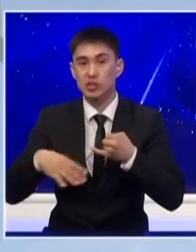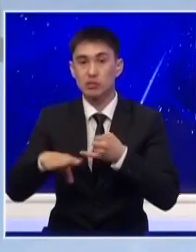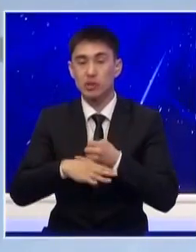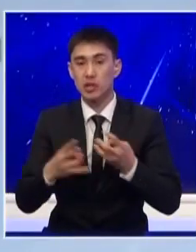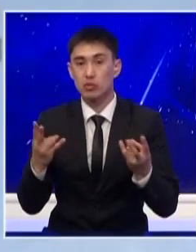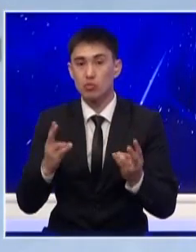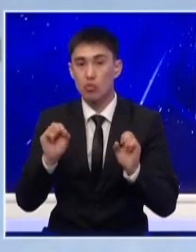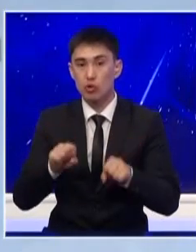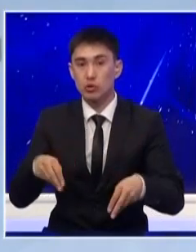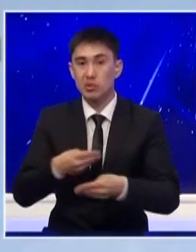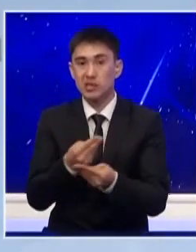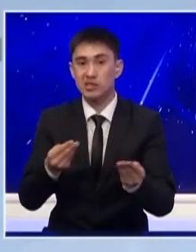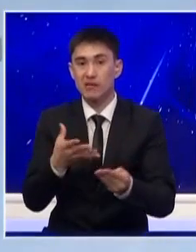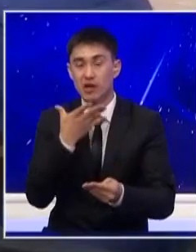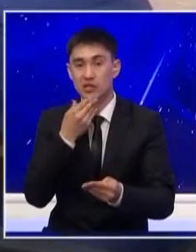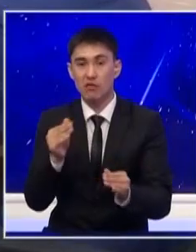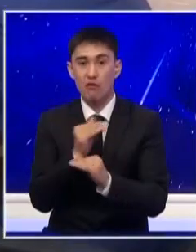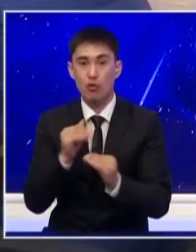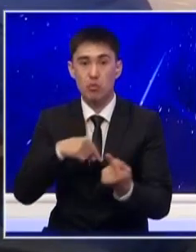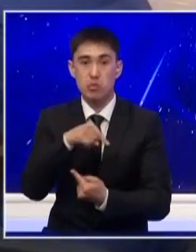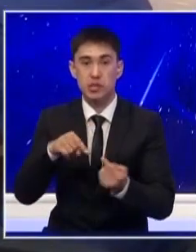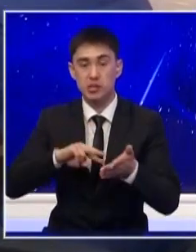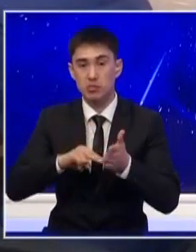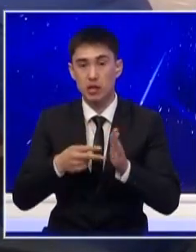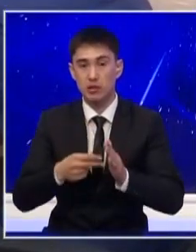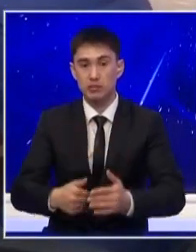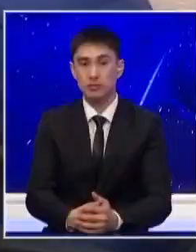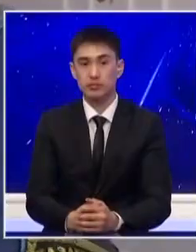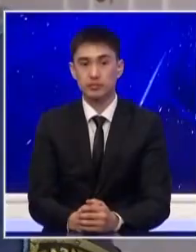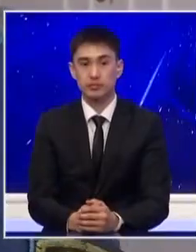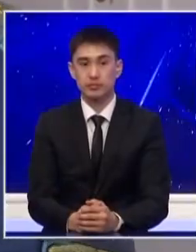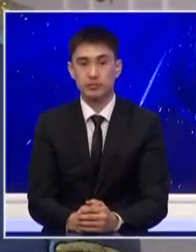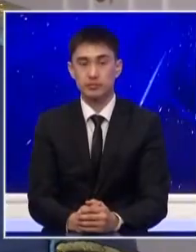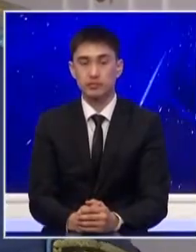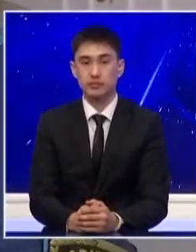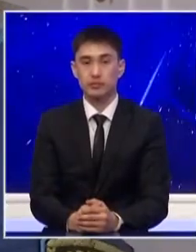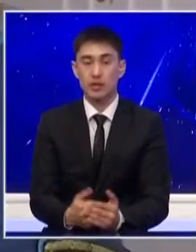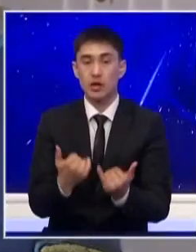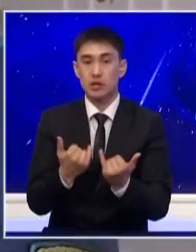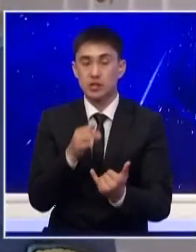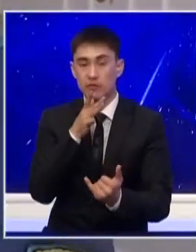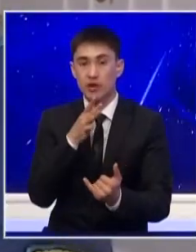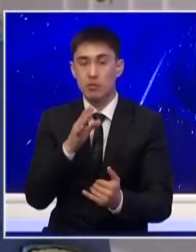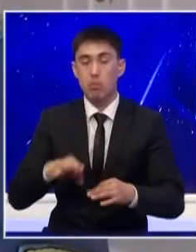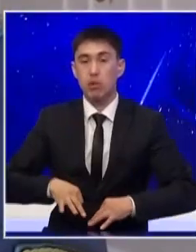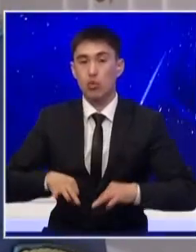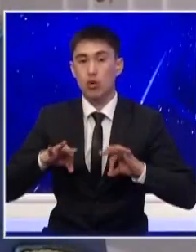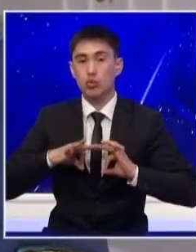достаточно предоставить красиво оформленный бизнес-план. В настоящее время прокуратура области